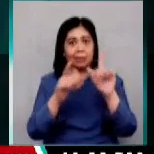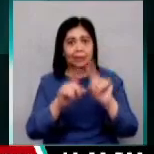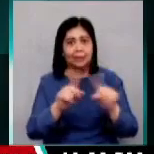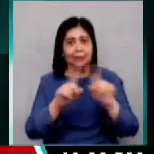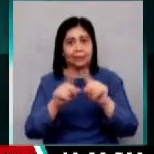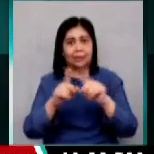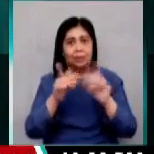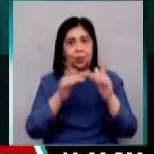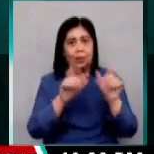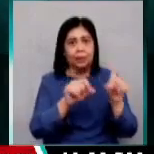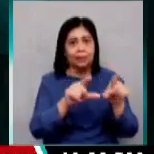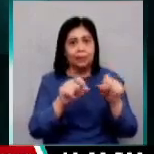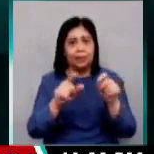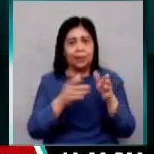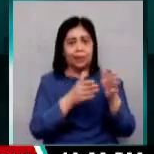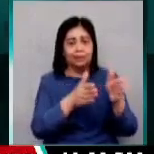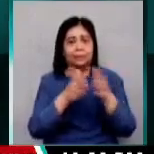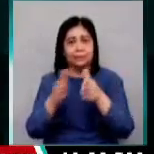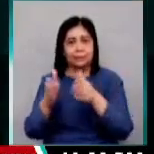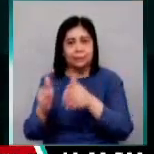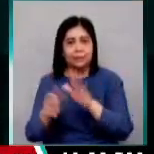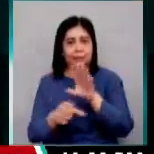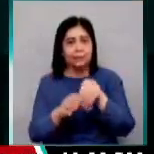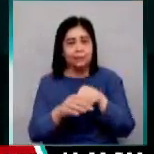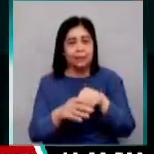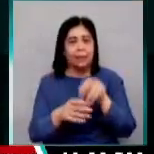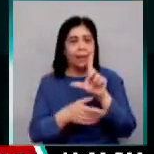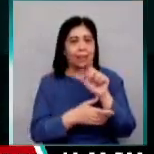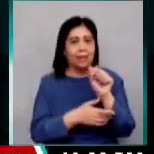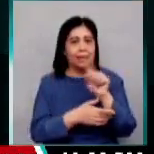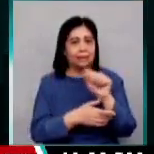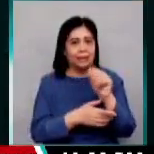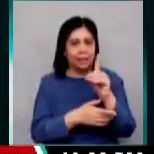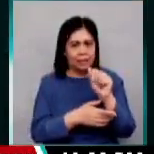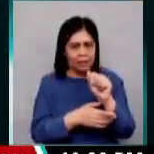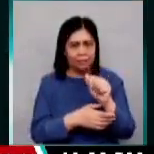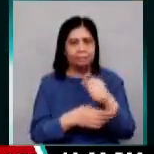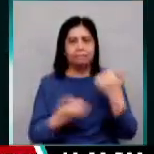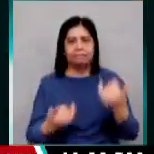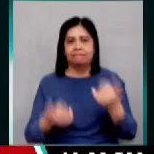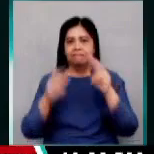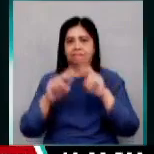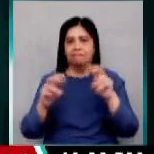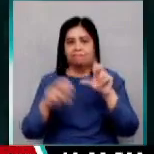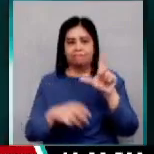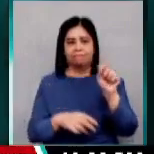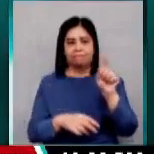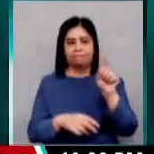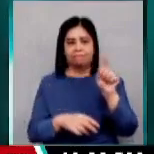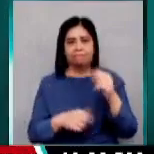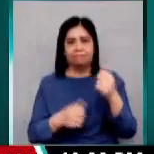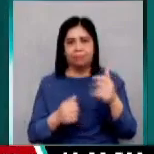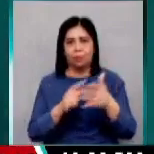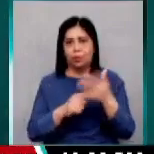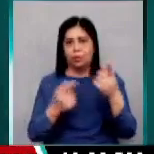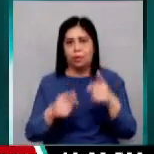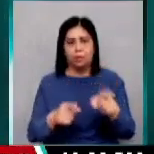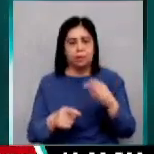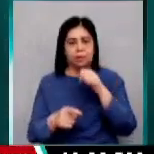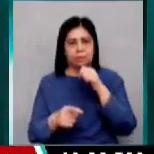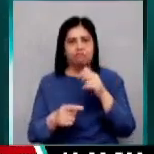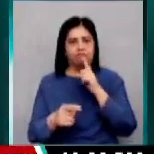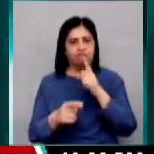selling platform, kabilang ang Lazada. Iniimbestigahan na raw ng Lazada ang insidente. Hindi raw sila mag-aatubiling